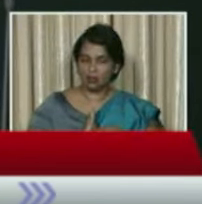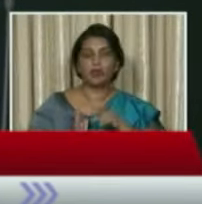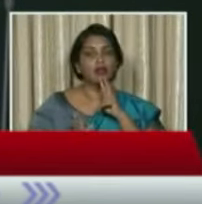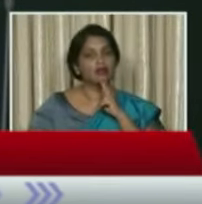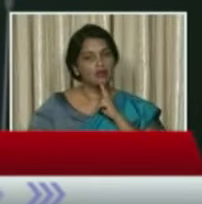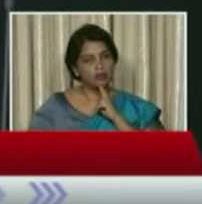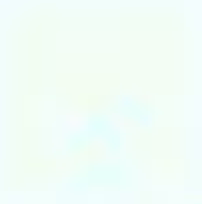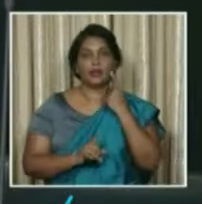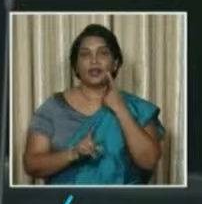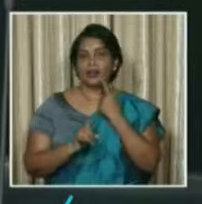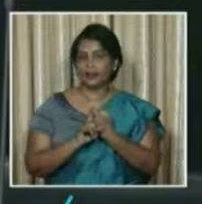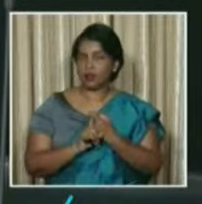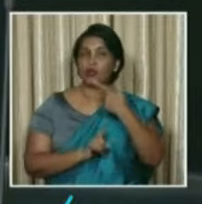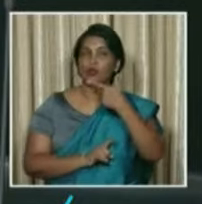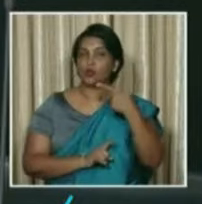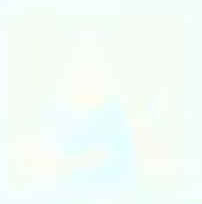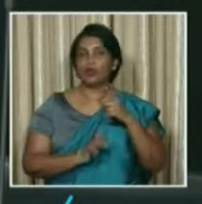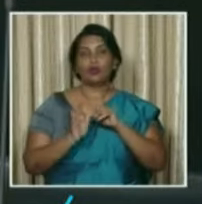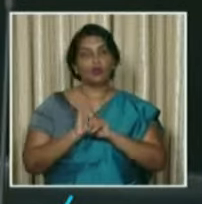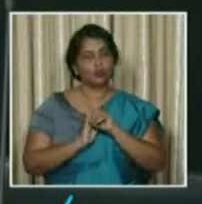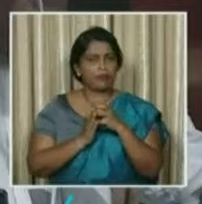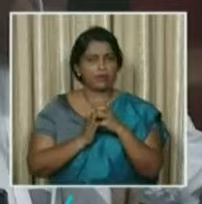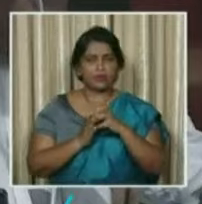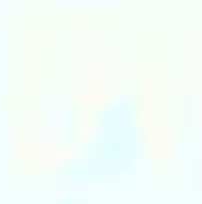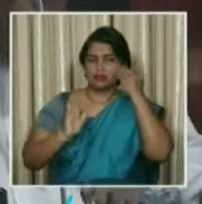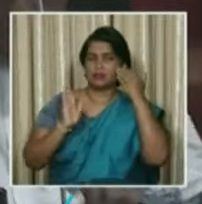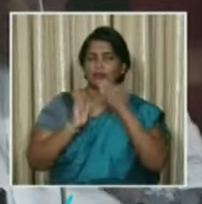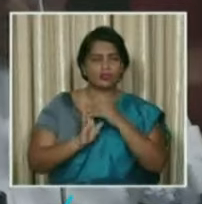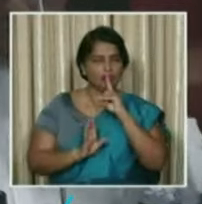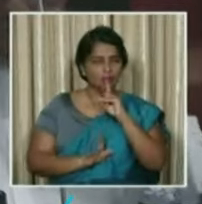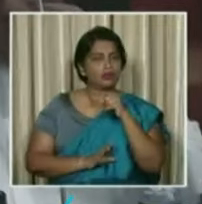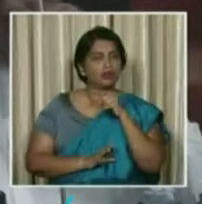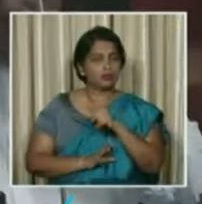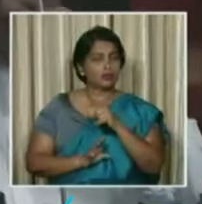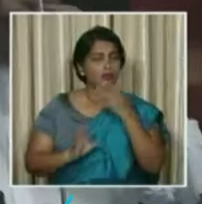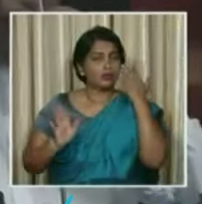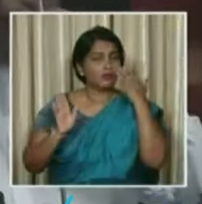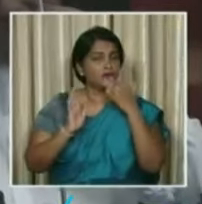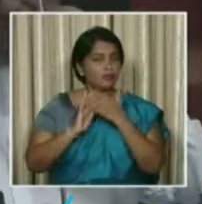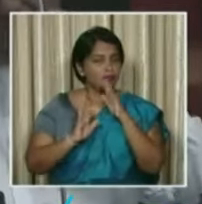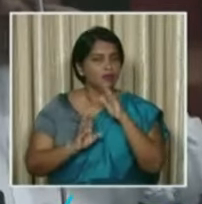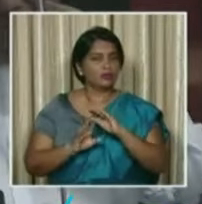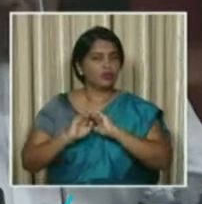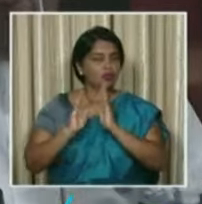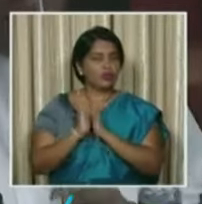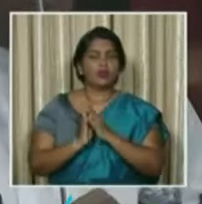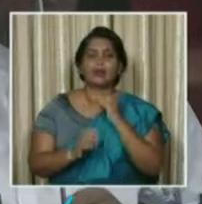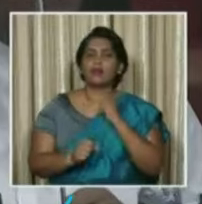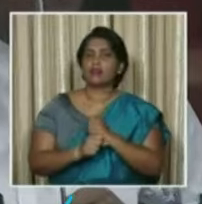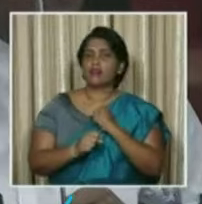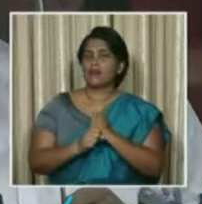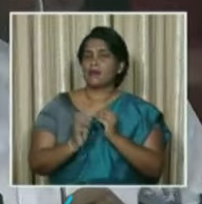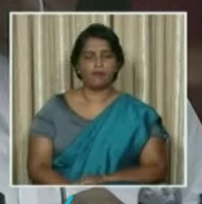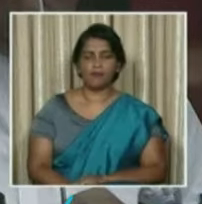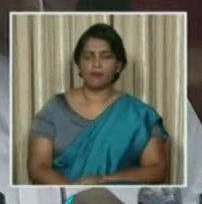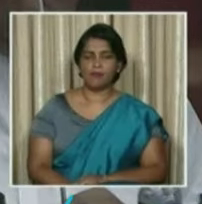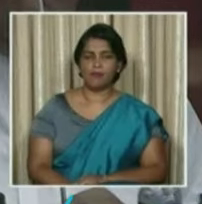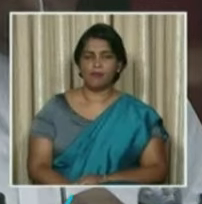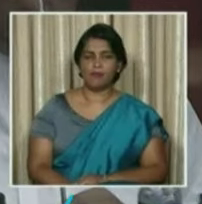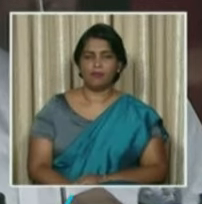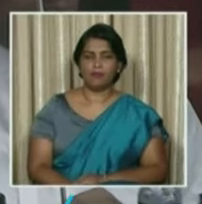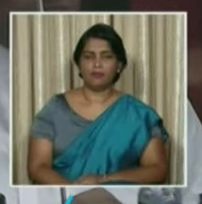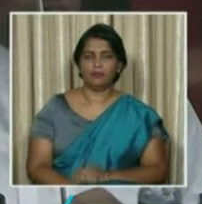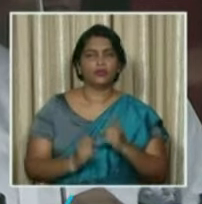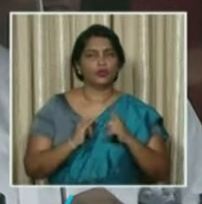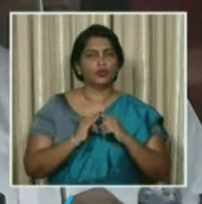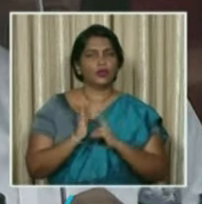සබරගමුව, මධ්‍යම, ඌව, උතුර, නැගෙනහිර. හැබැයි ඒ සම්බන්ධ මේ බැලුවම ඔක්කොම රජයේ මාධ්‍යවලට අය. තමයි UNDP